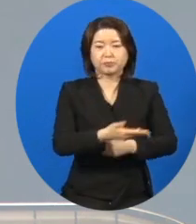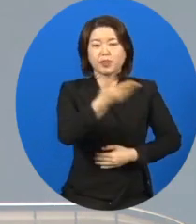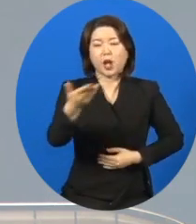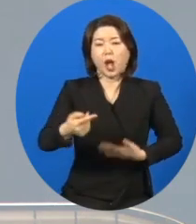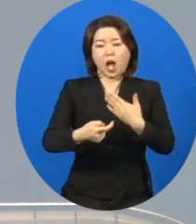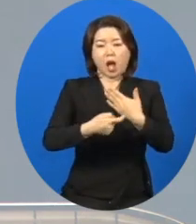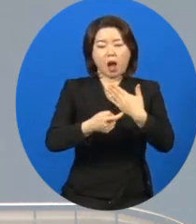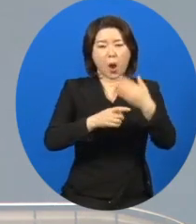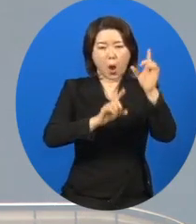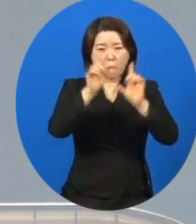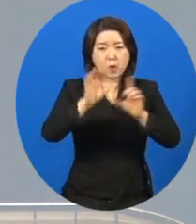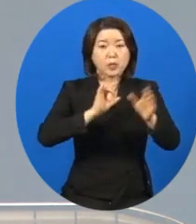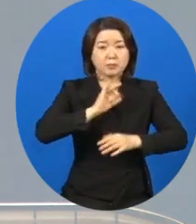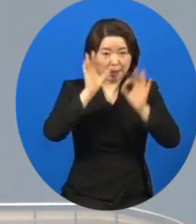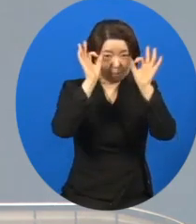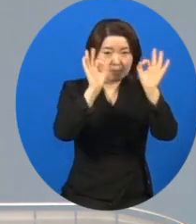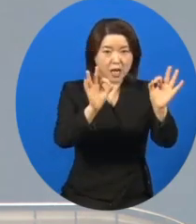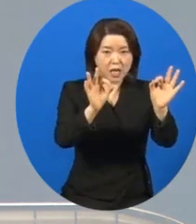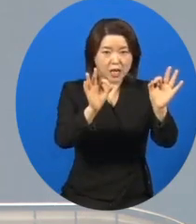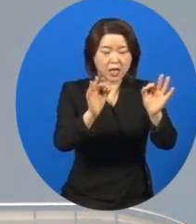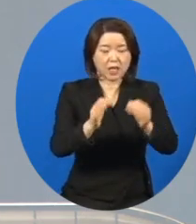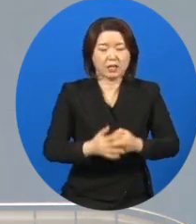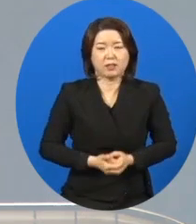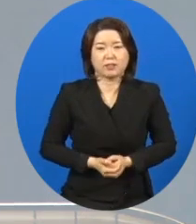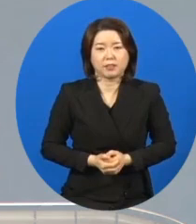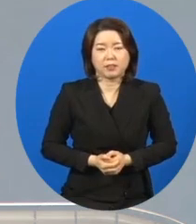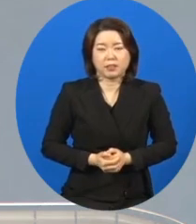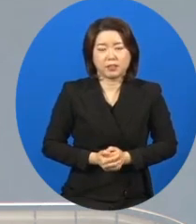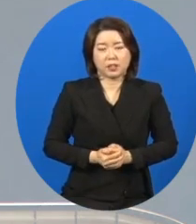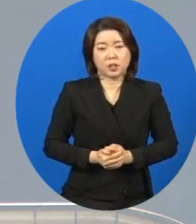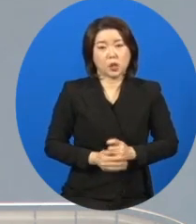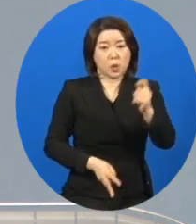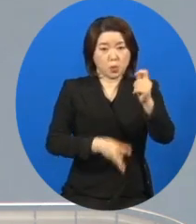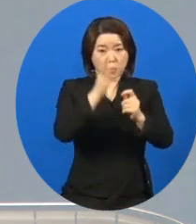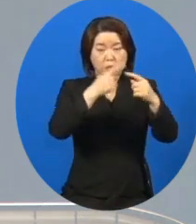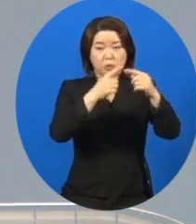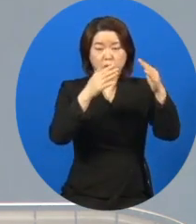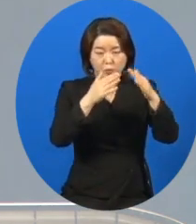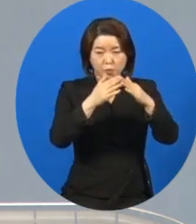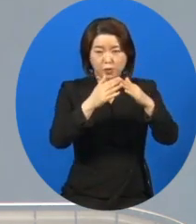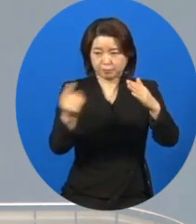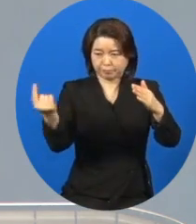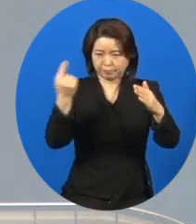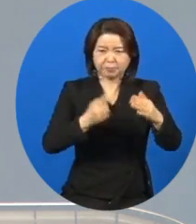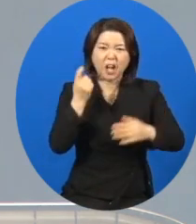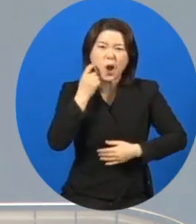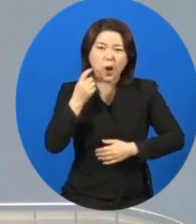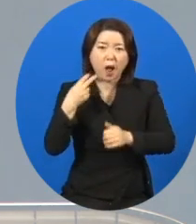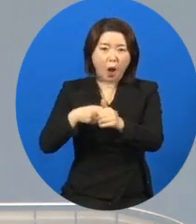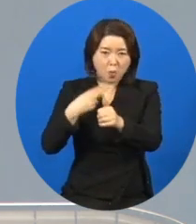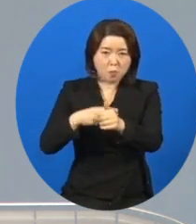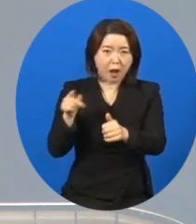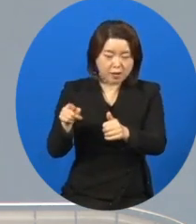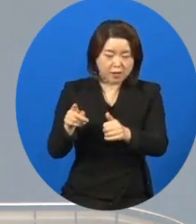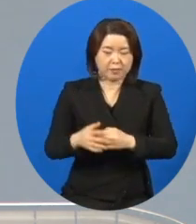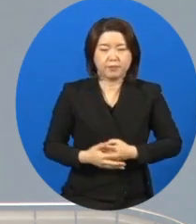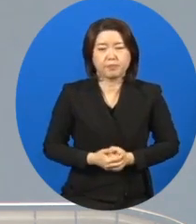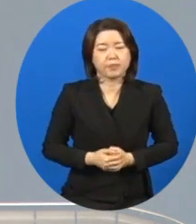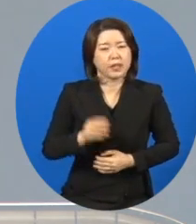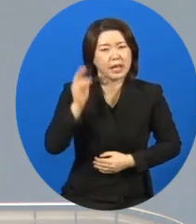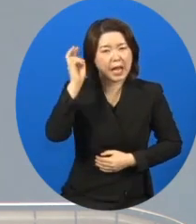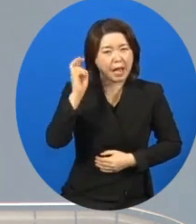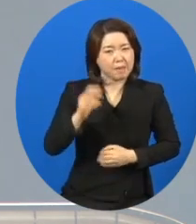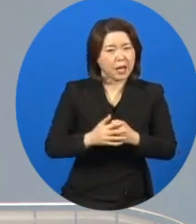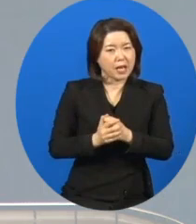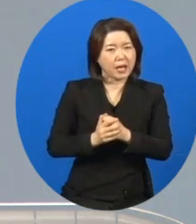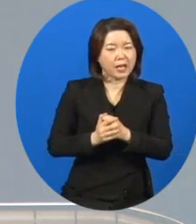겉모양만 봅니다 라고 말씀했어요. 고린도 교회에 들어온 이 거짓 교사들은 아마